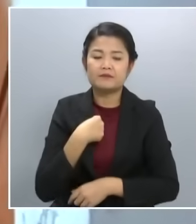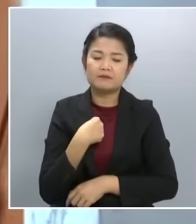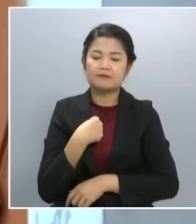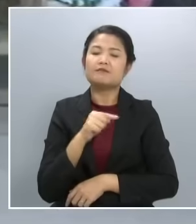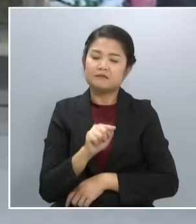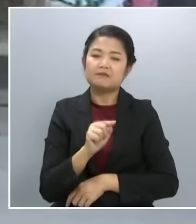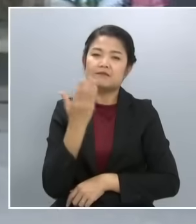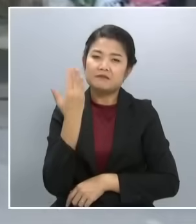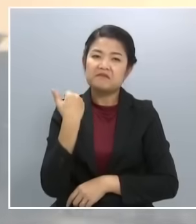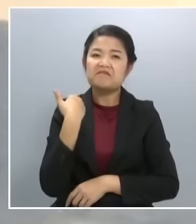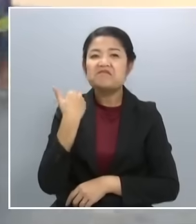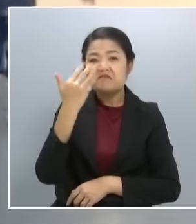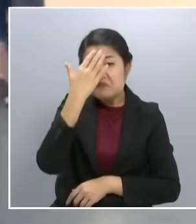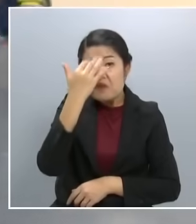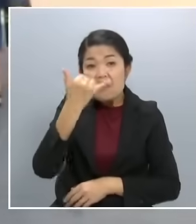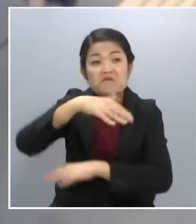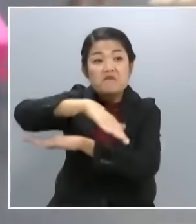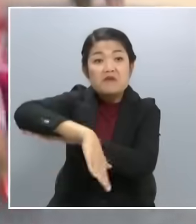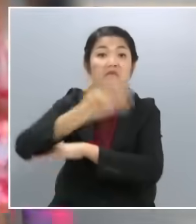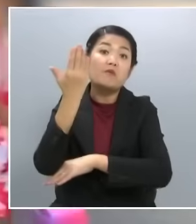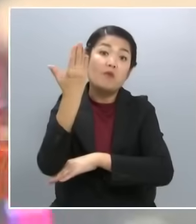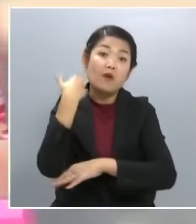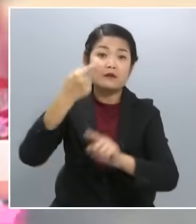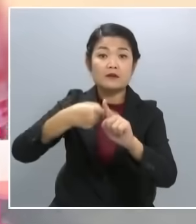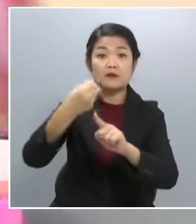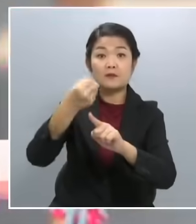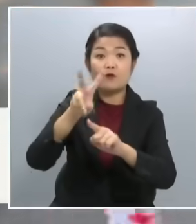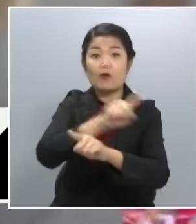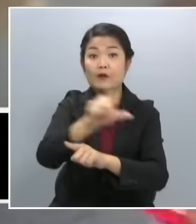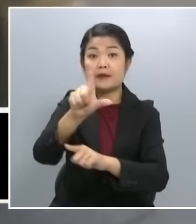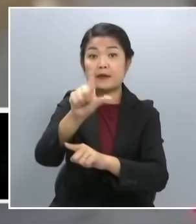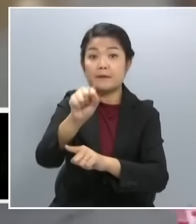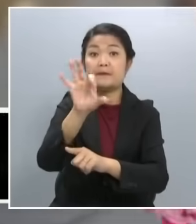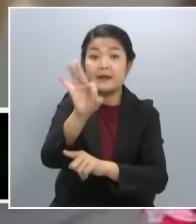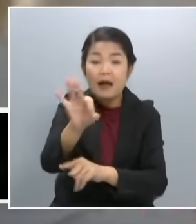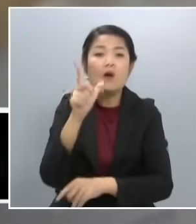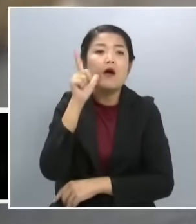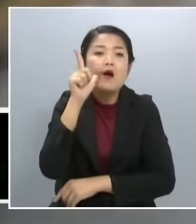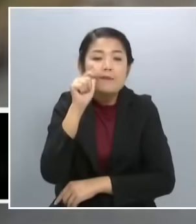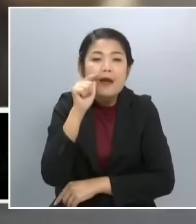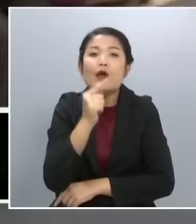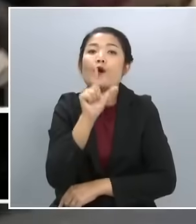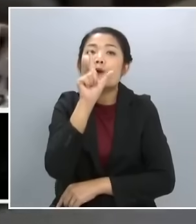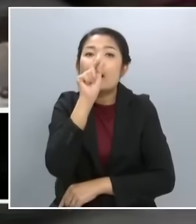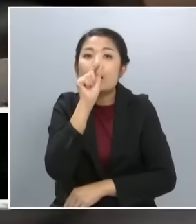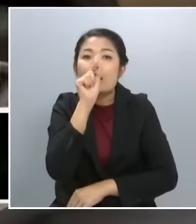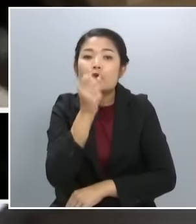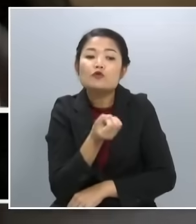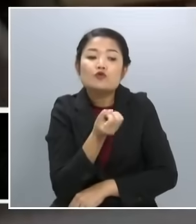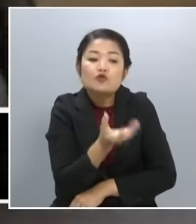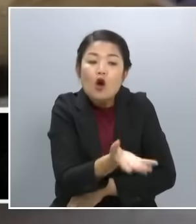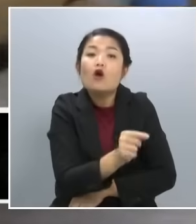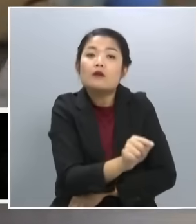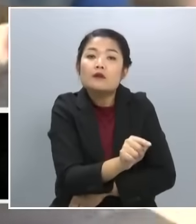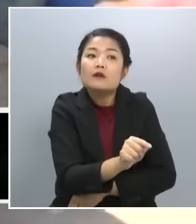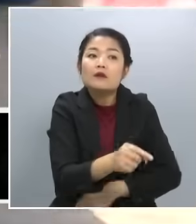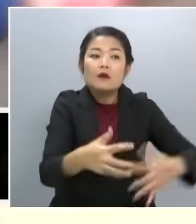นะมันเกิดขึ้นช่วงเย็นของวันที่29ธันวาคมที่ผ่านมาแม่เนี่ยกำลังยืนทอดไก่อยู่บริเวณห้องครัวซึ่งอยู่ติดกับ